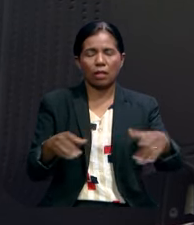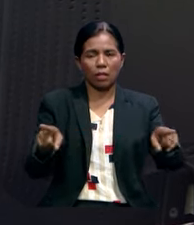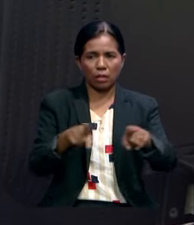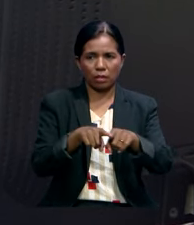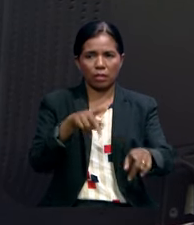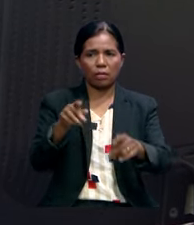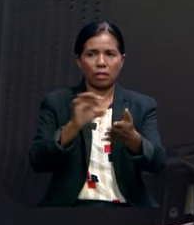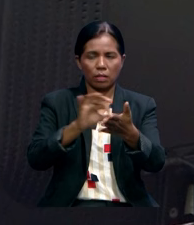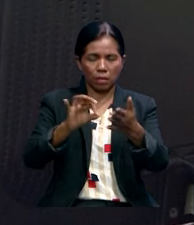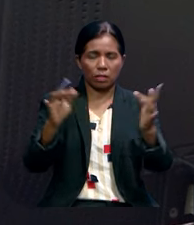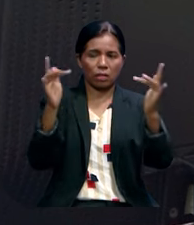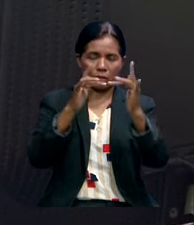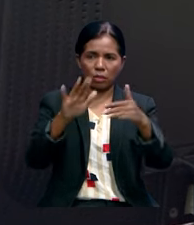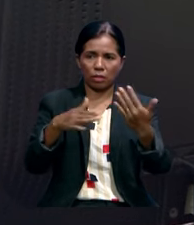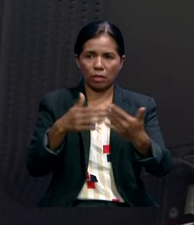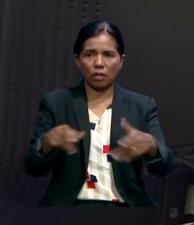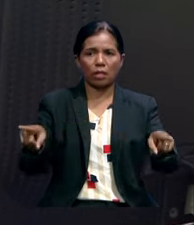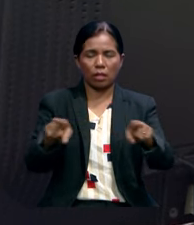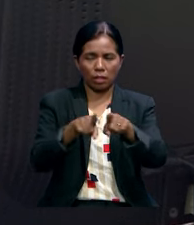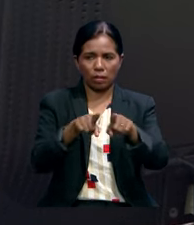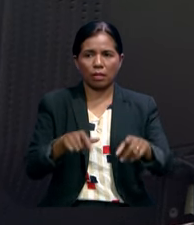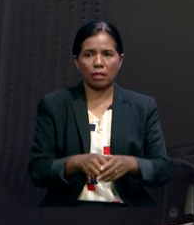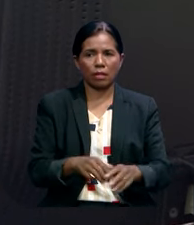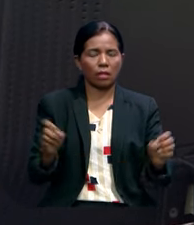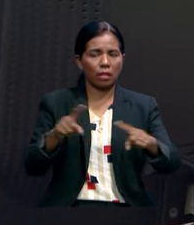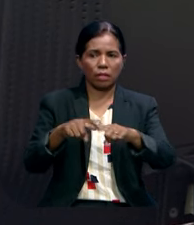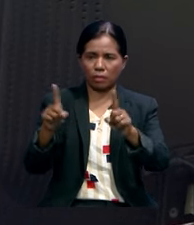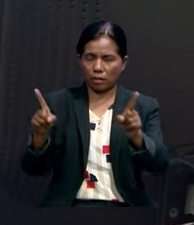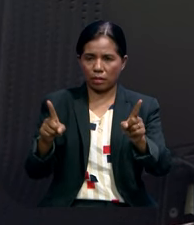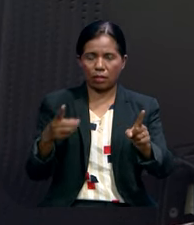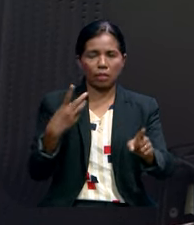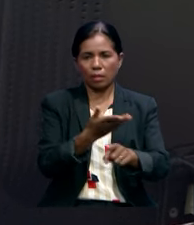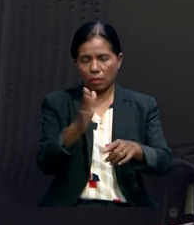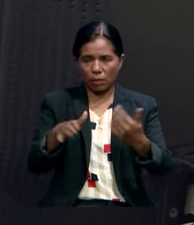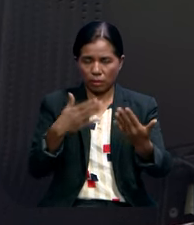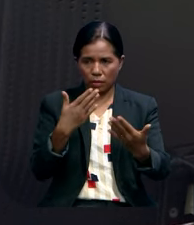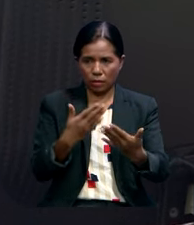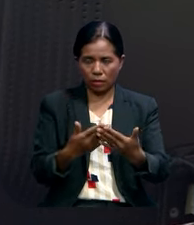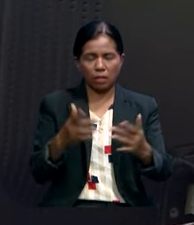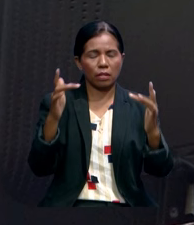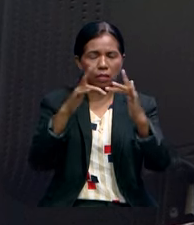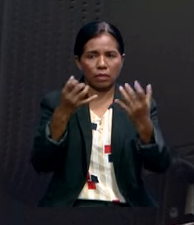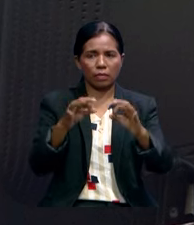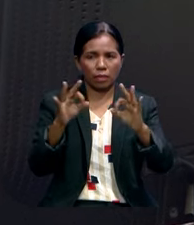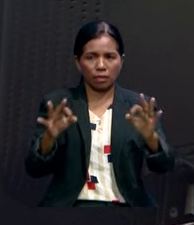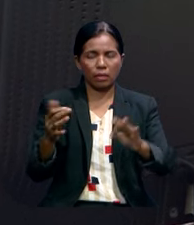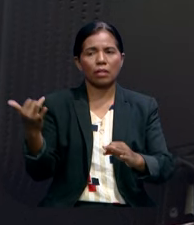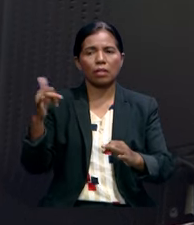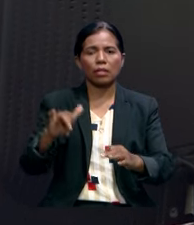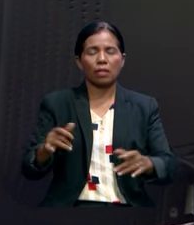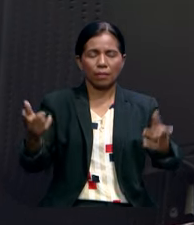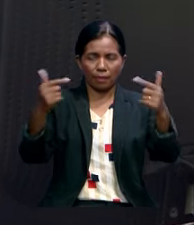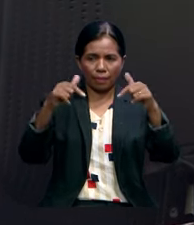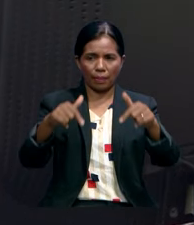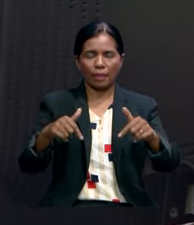ma registry online auto tratament iguais la diferencia entre ita bocha na vema ya online tion ma mo sira na vema